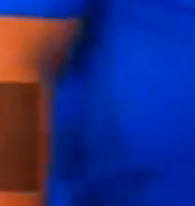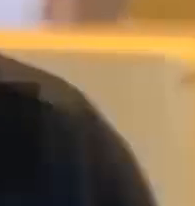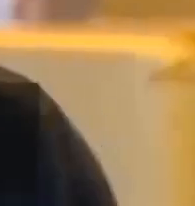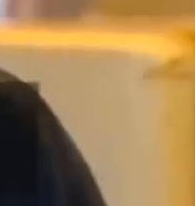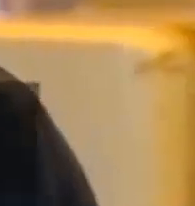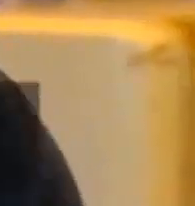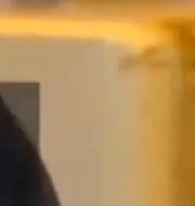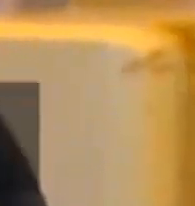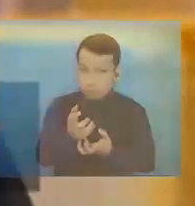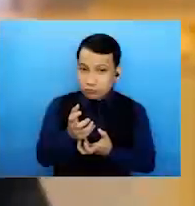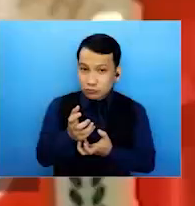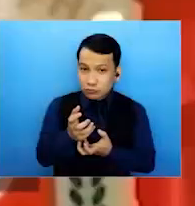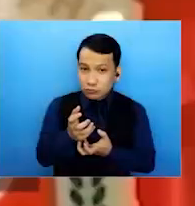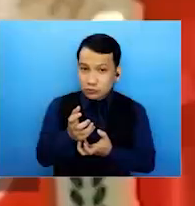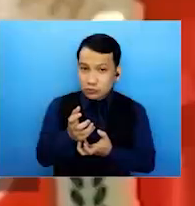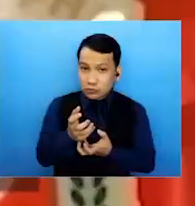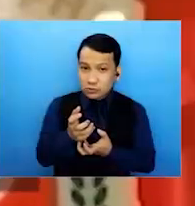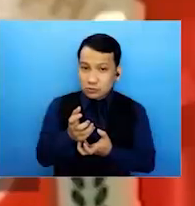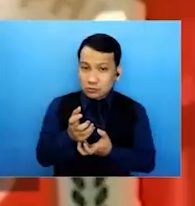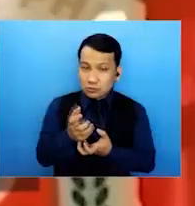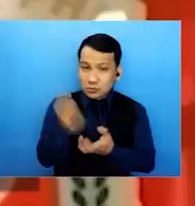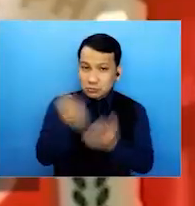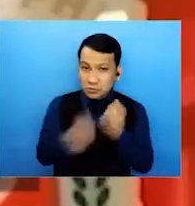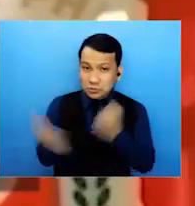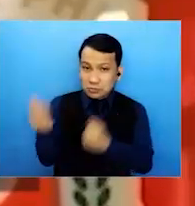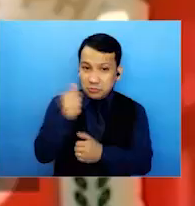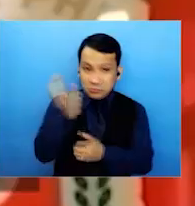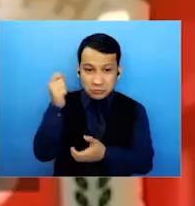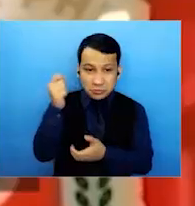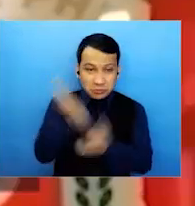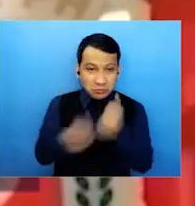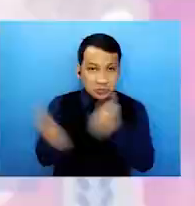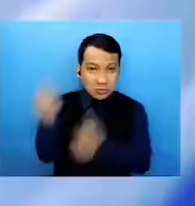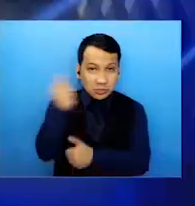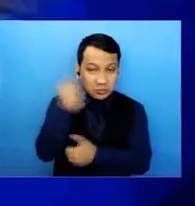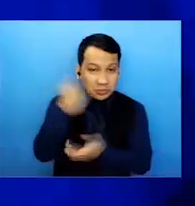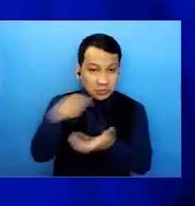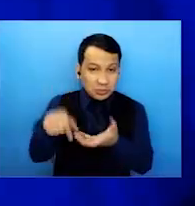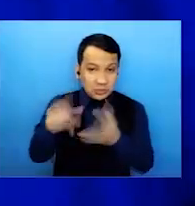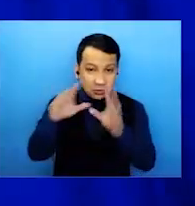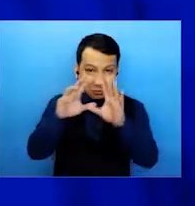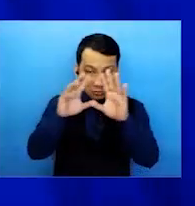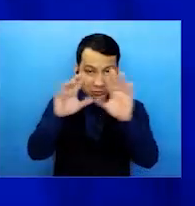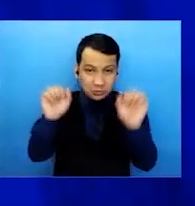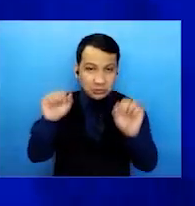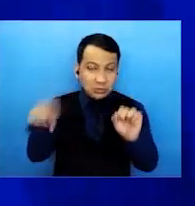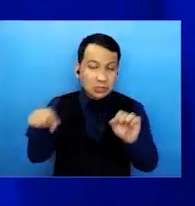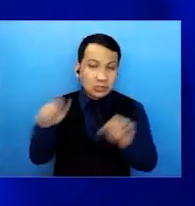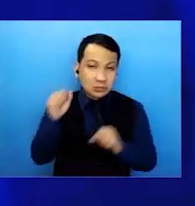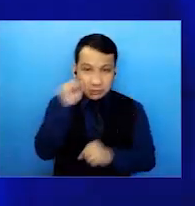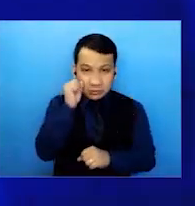maging Executive Secretary o maging Presidente si Sara.